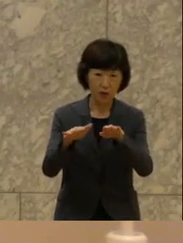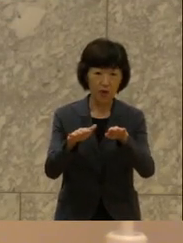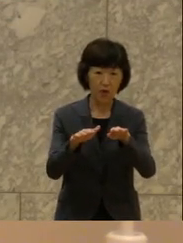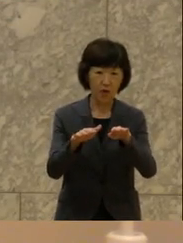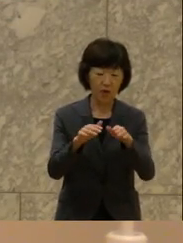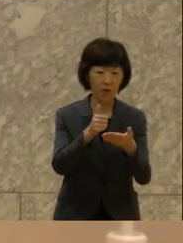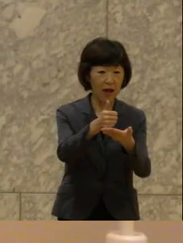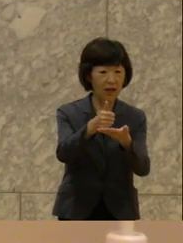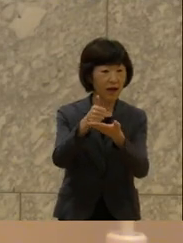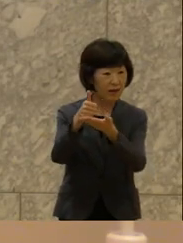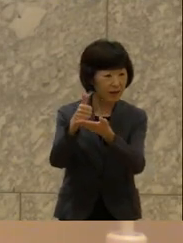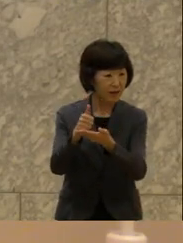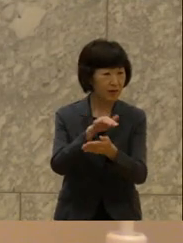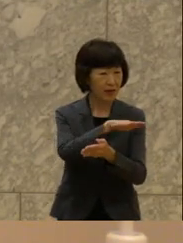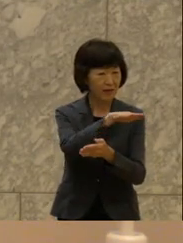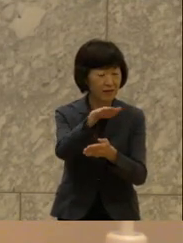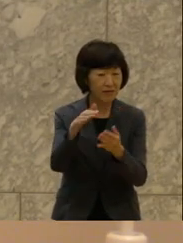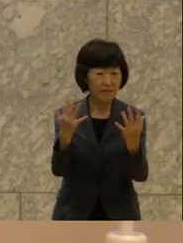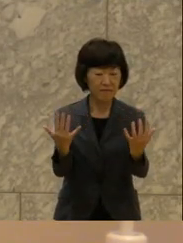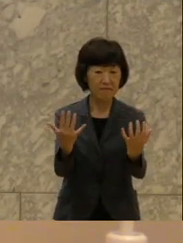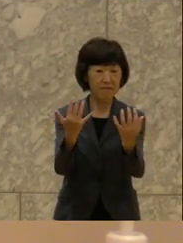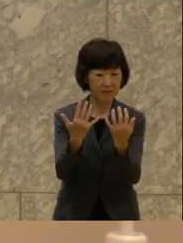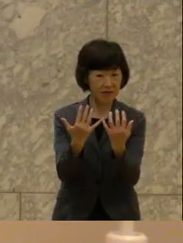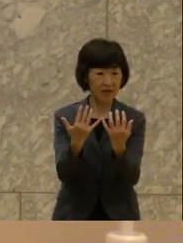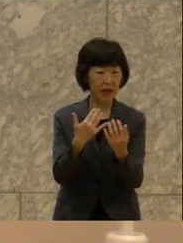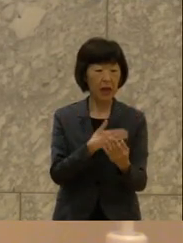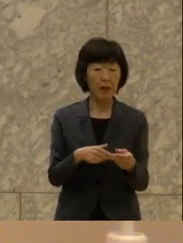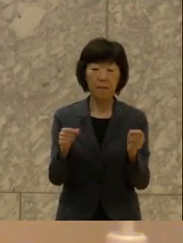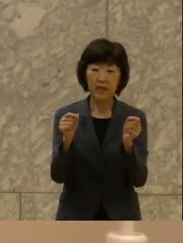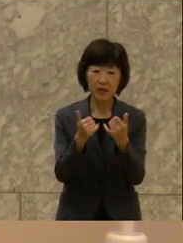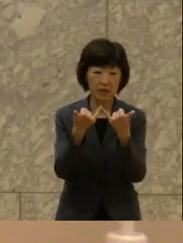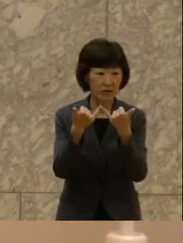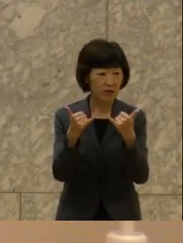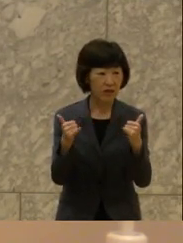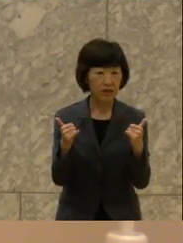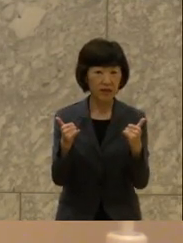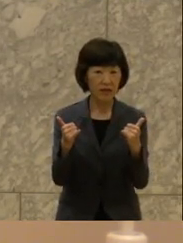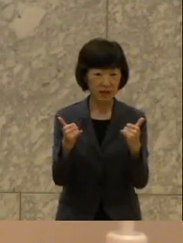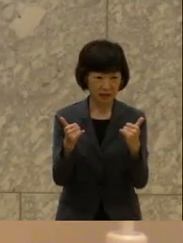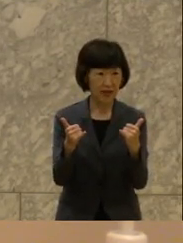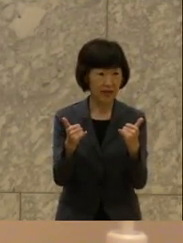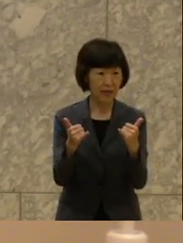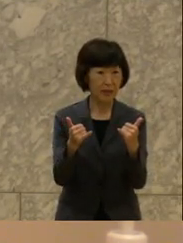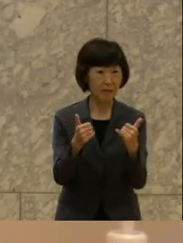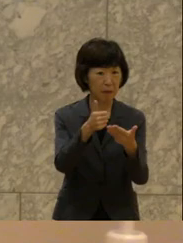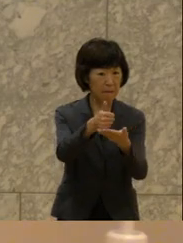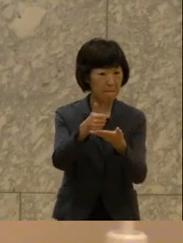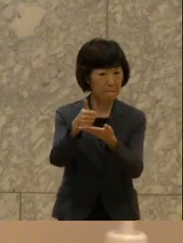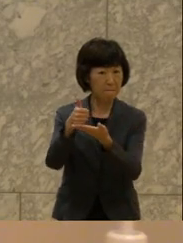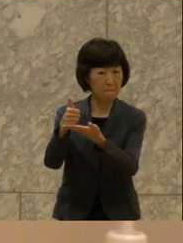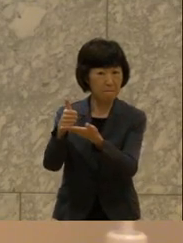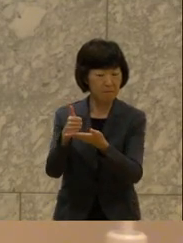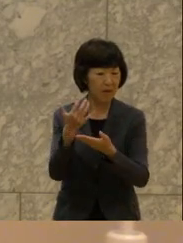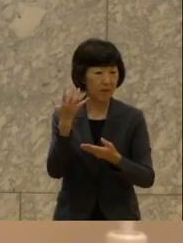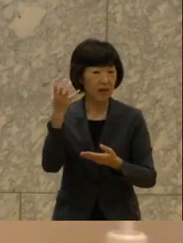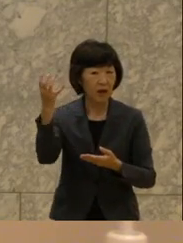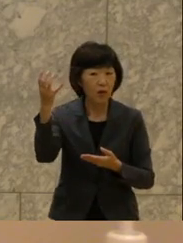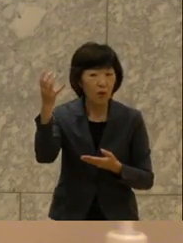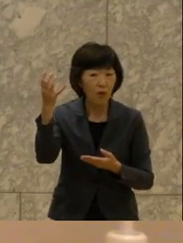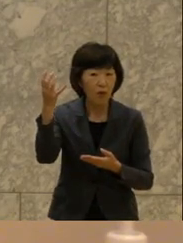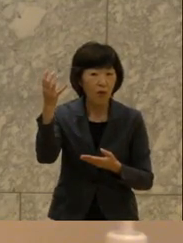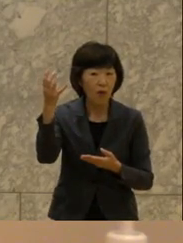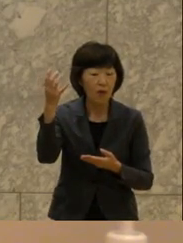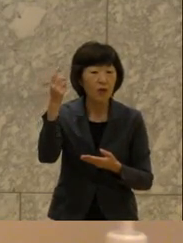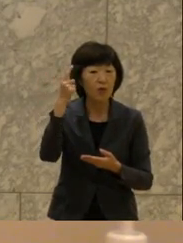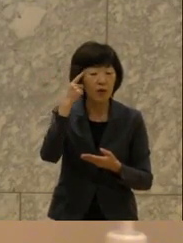方がいらっしゃるということで身近な方もたくさん駆けつけてくれるだろうなっていう部分